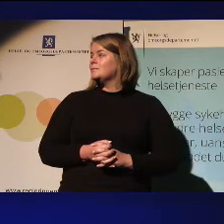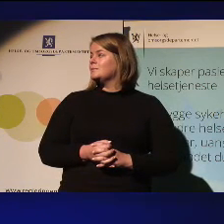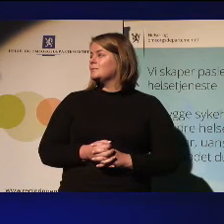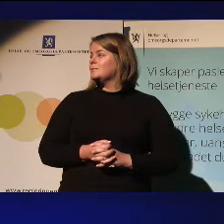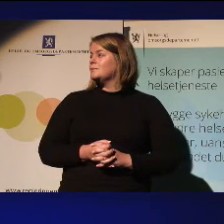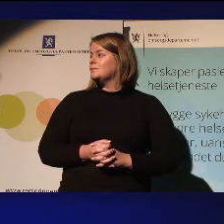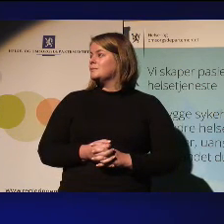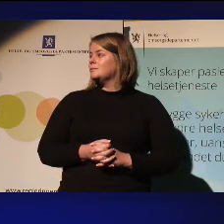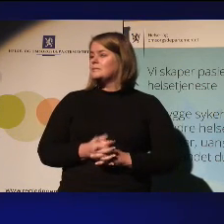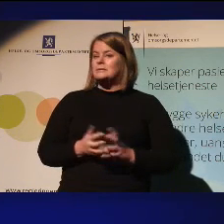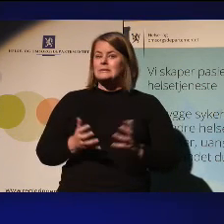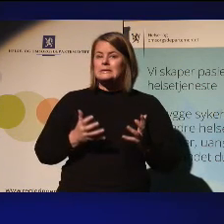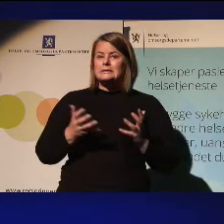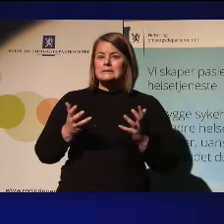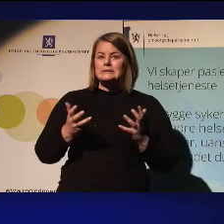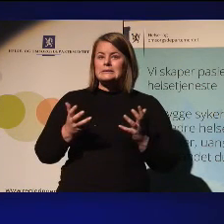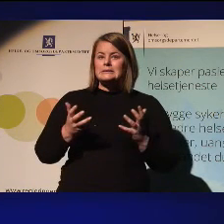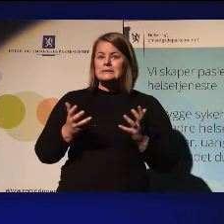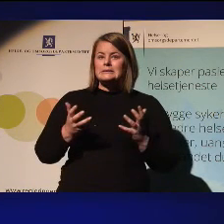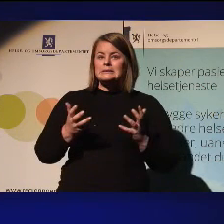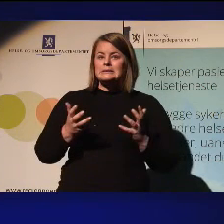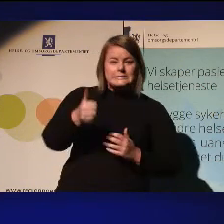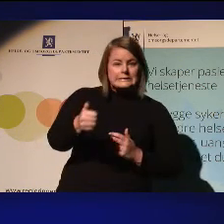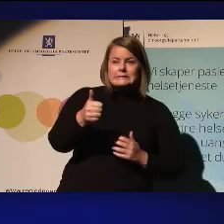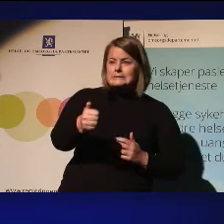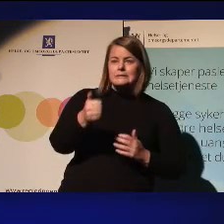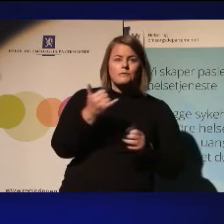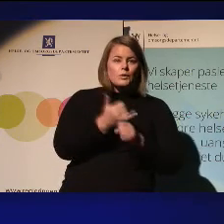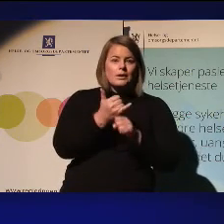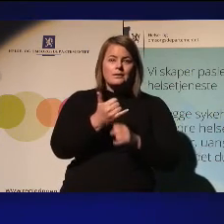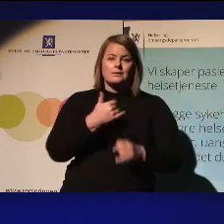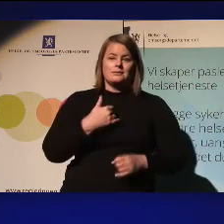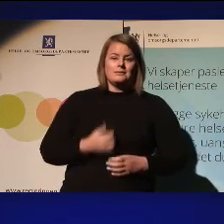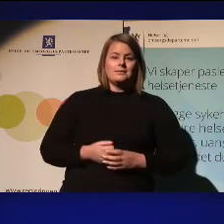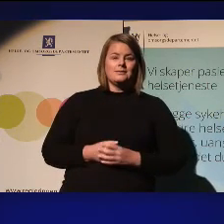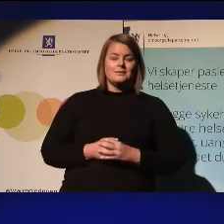Da må jeg spørre om jeg kan trykke på noe.